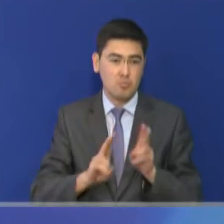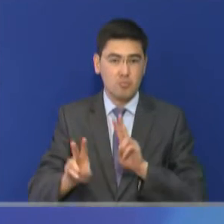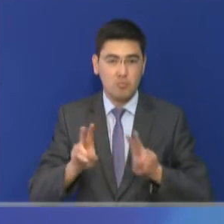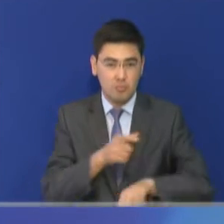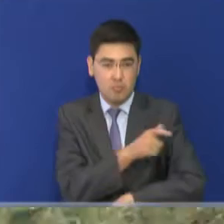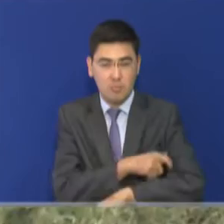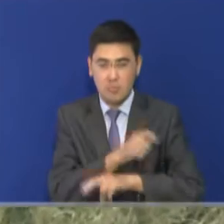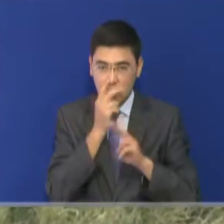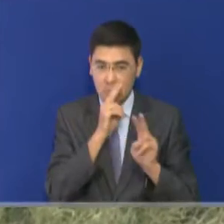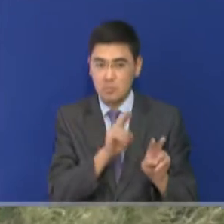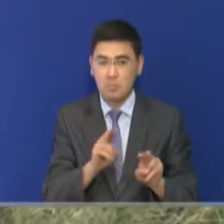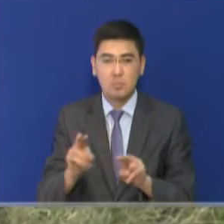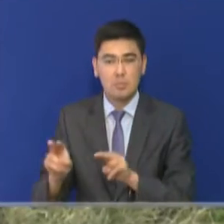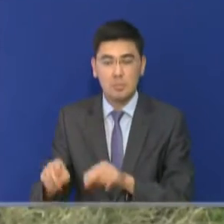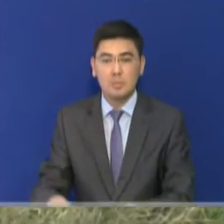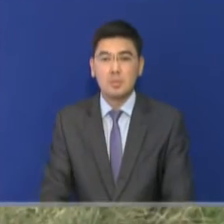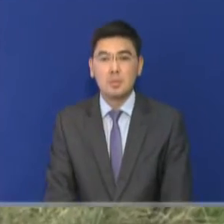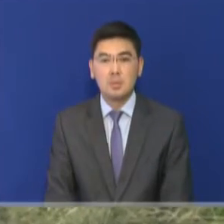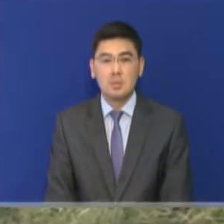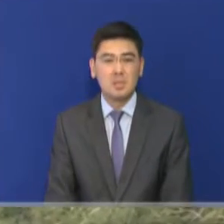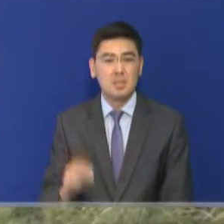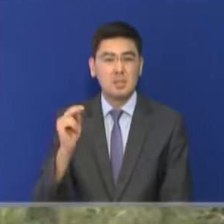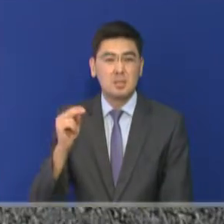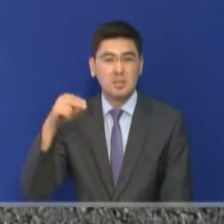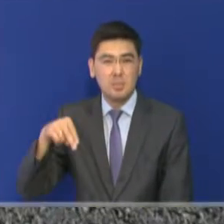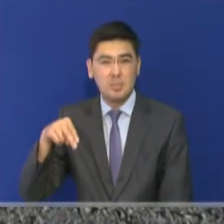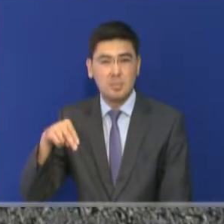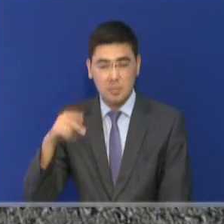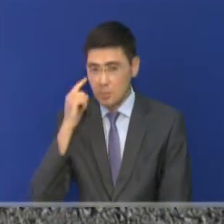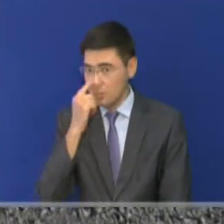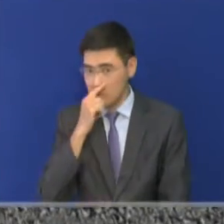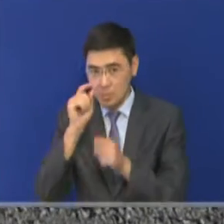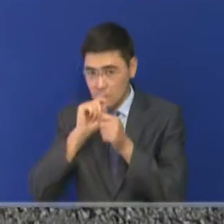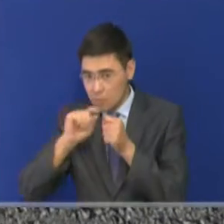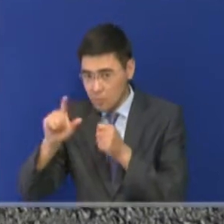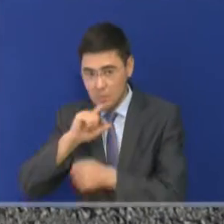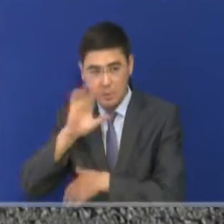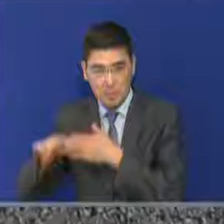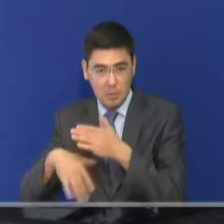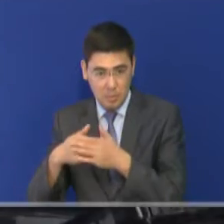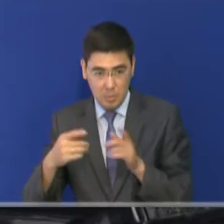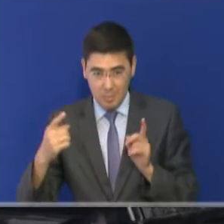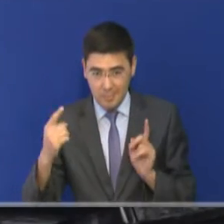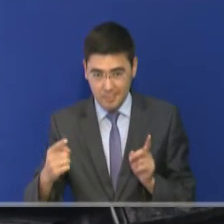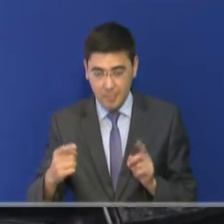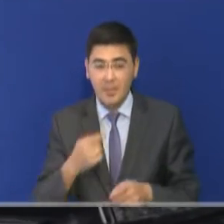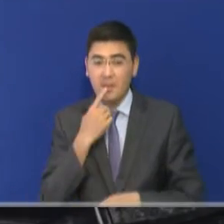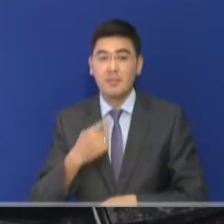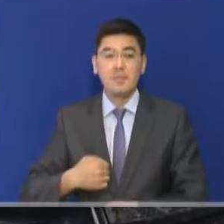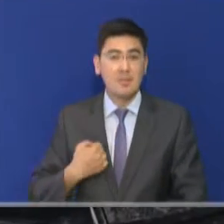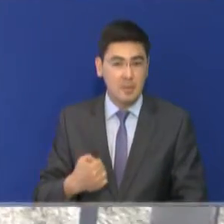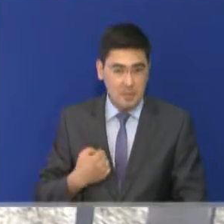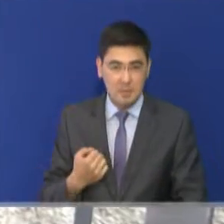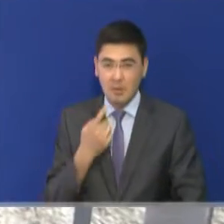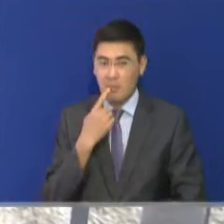карантинного режима. С момента введения чрезвычайного положения и дополнительных ограничительных мер военнослужащие и